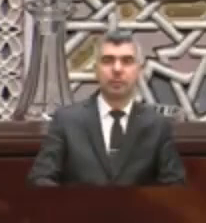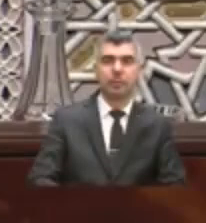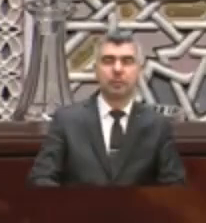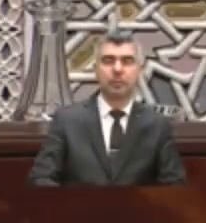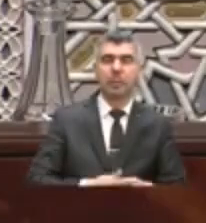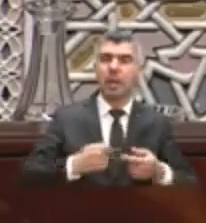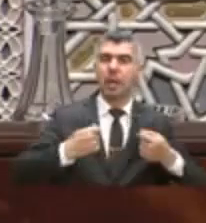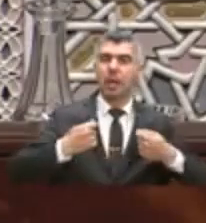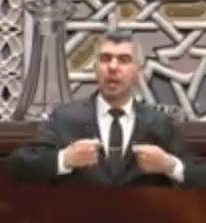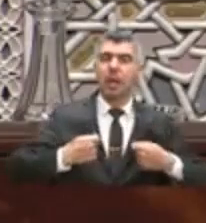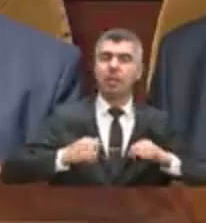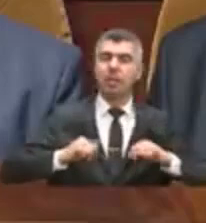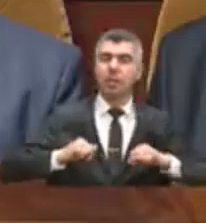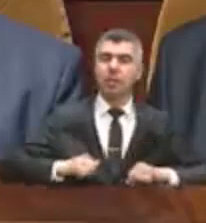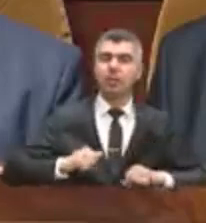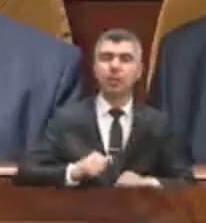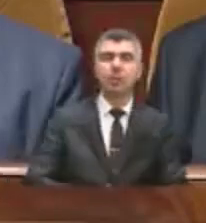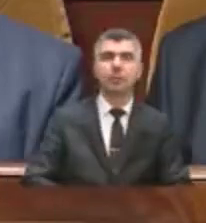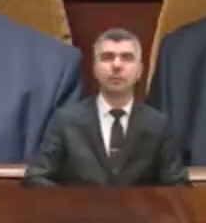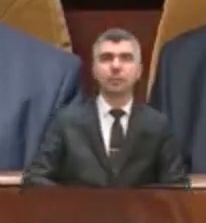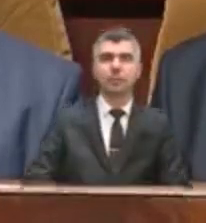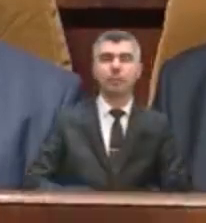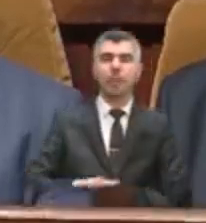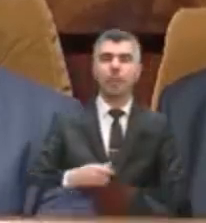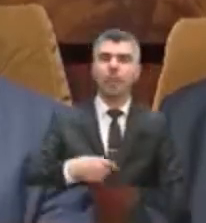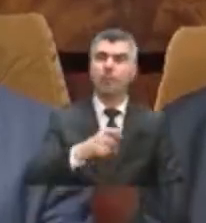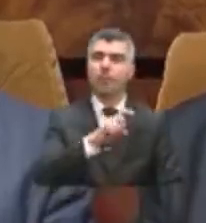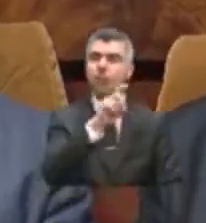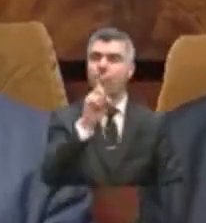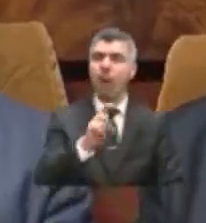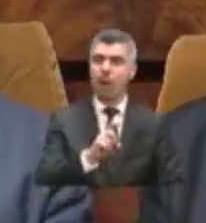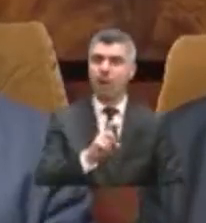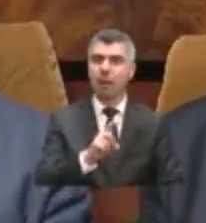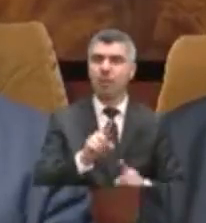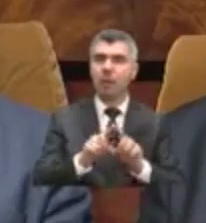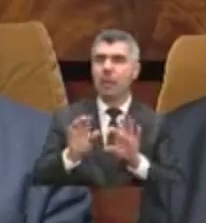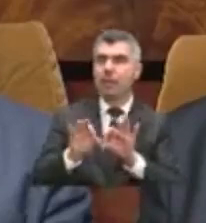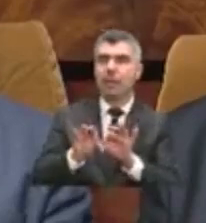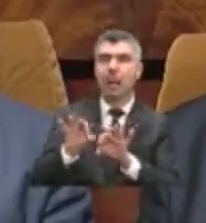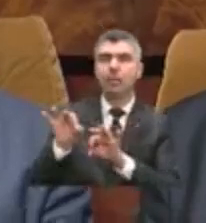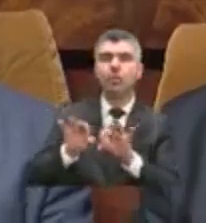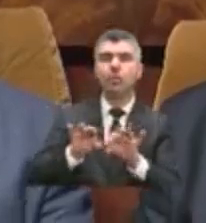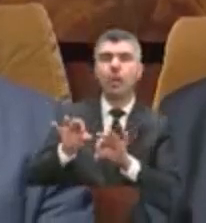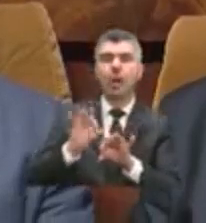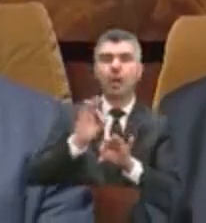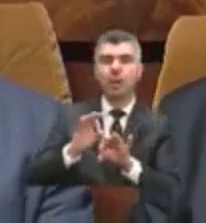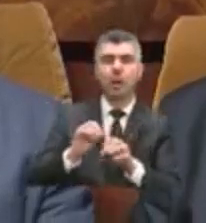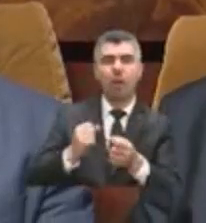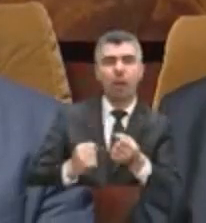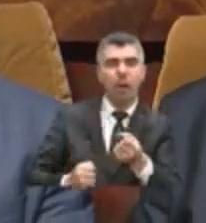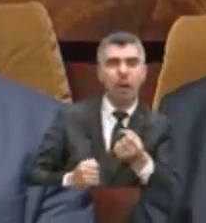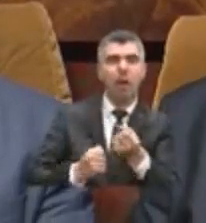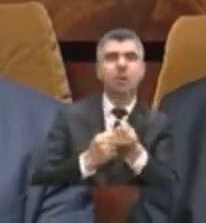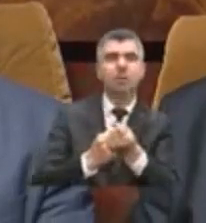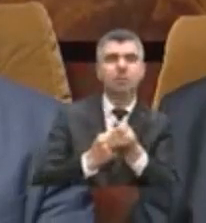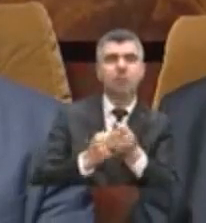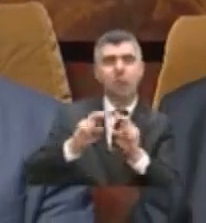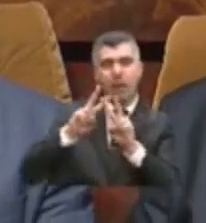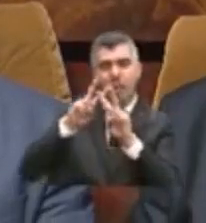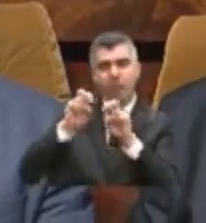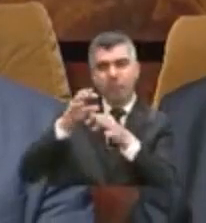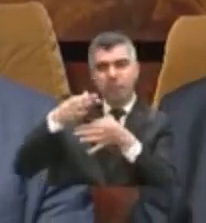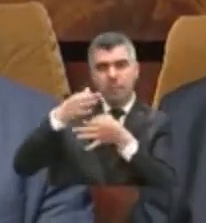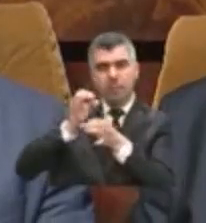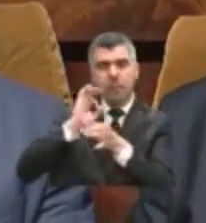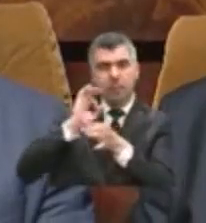السيد الرئيس، السيد الوزير، نتساءل عن الاستراتيجية الكفيلة بتشجيع وتطوير البحث العلمي